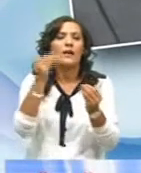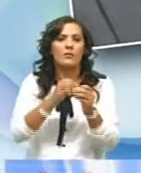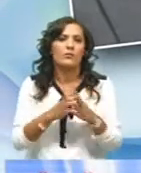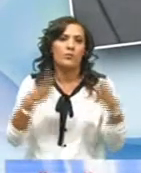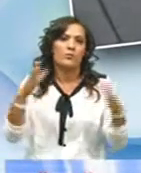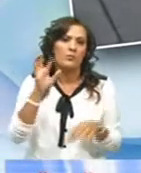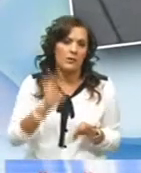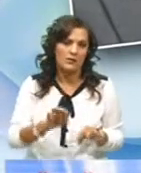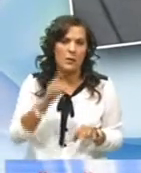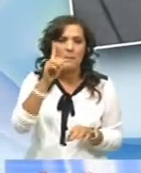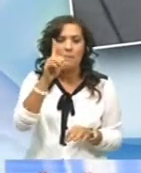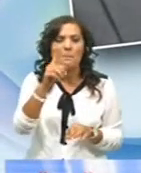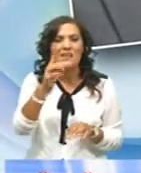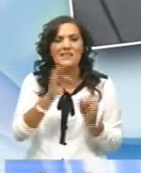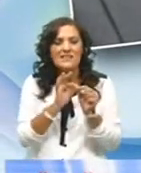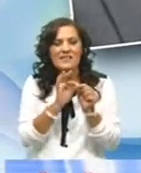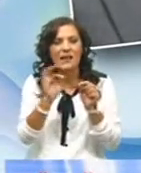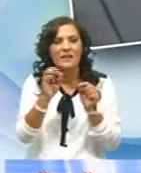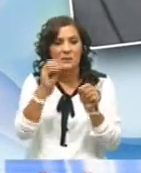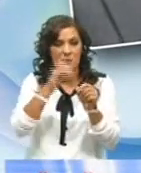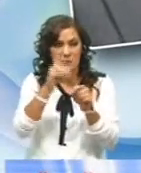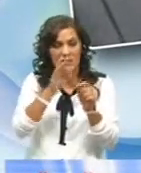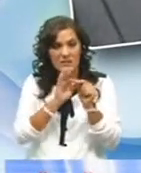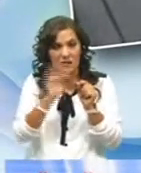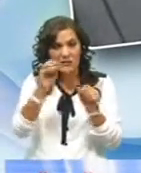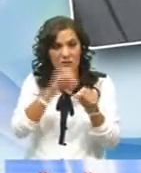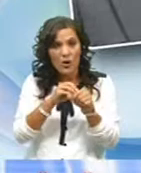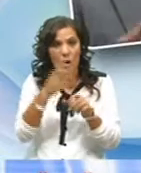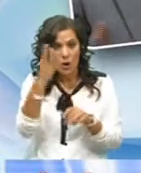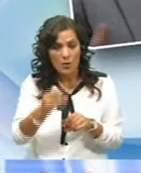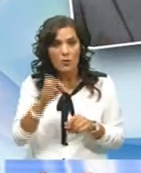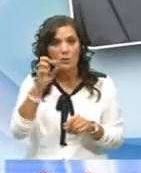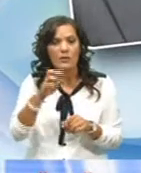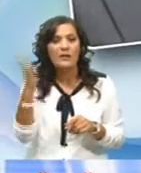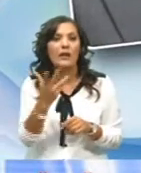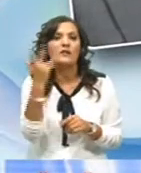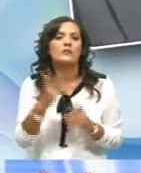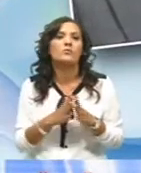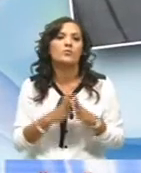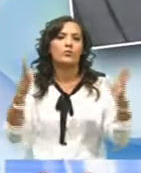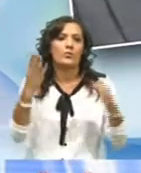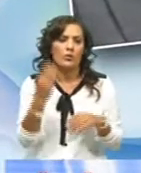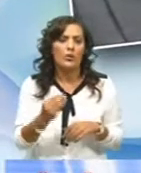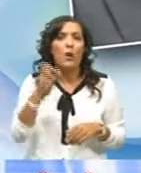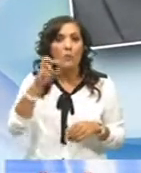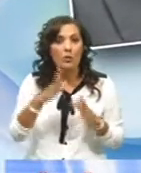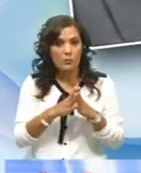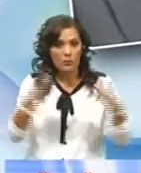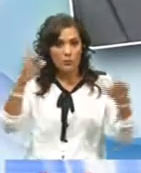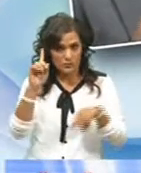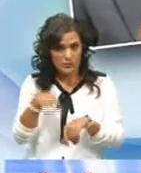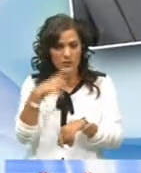artık bir yıl santimetreye çapına ulaşmış bir polip daha hızlı büyür ve polipler